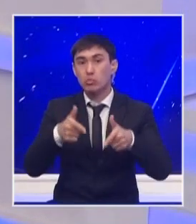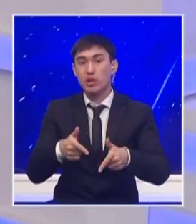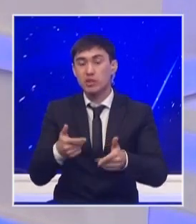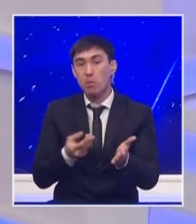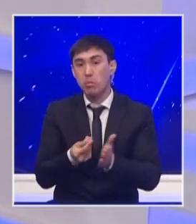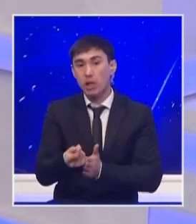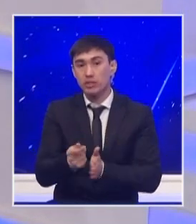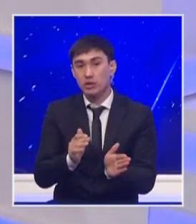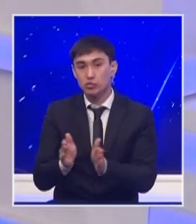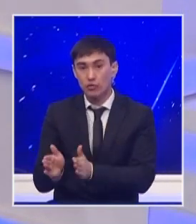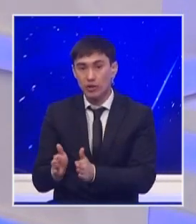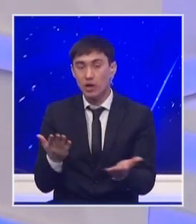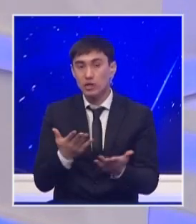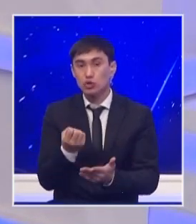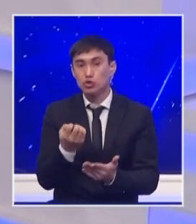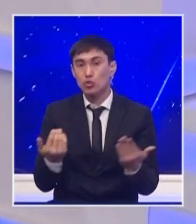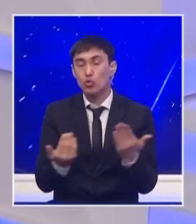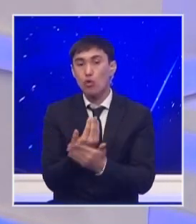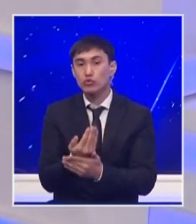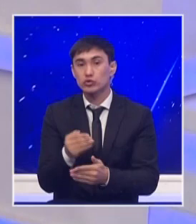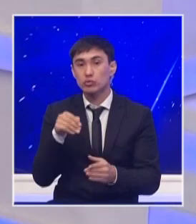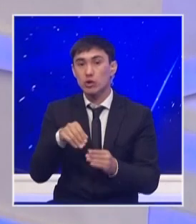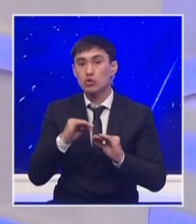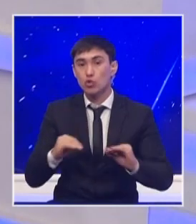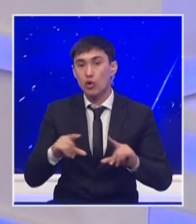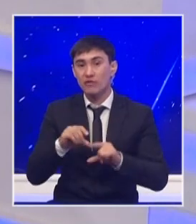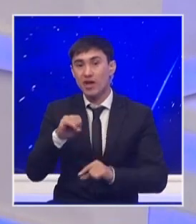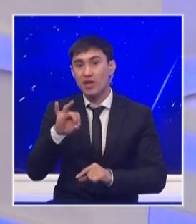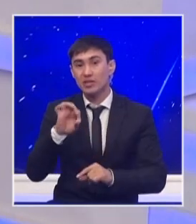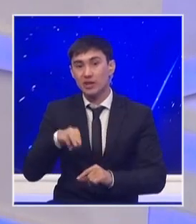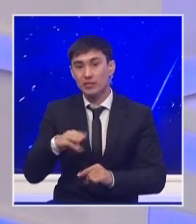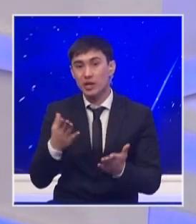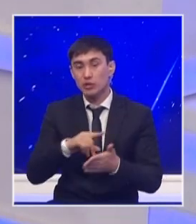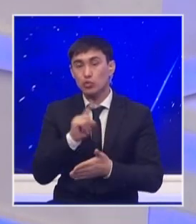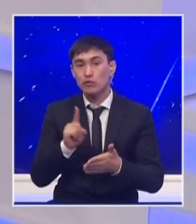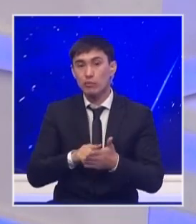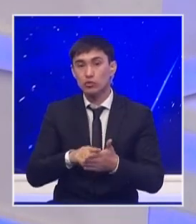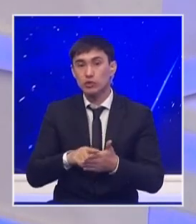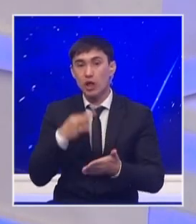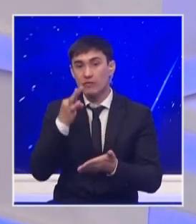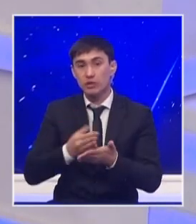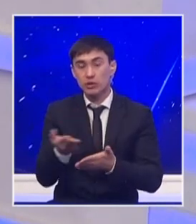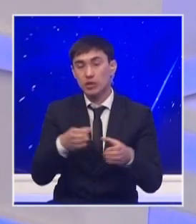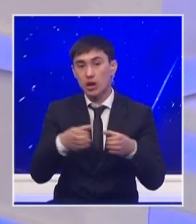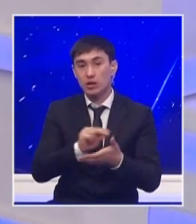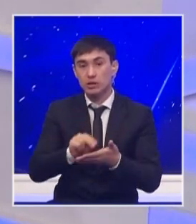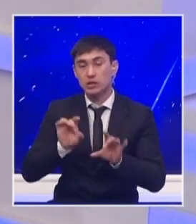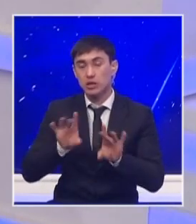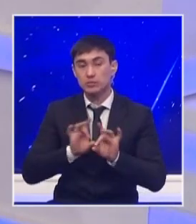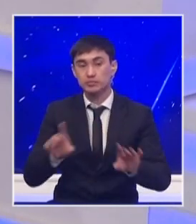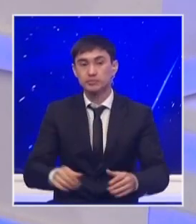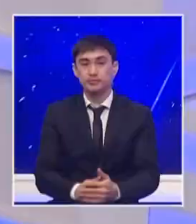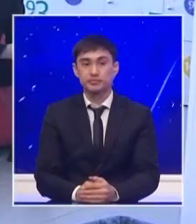на платной основе Какие еще новшества коснулись школьного ЕНТ на этот и другие вопросы ответу мои коллеги Эльвира или